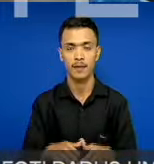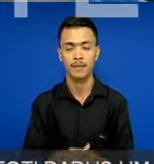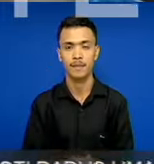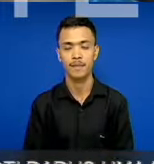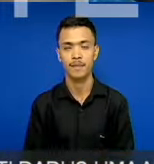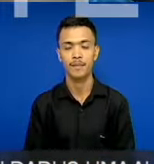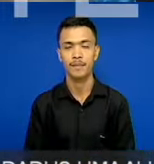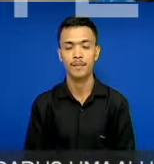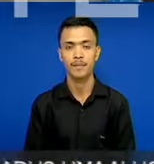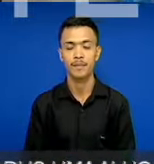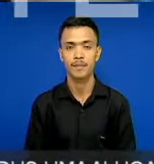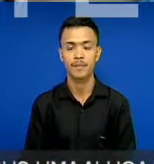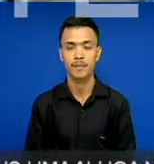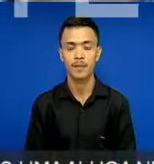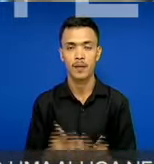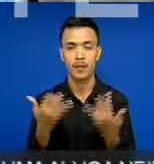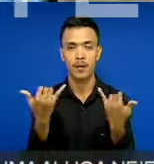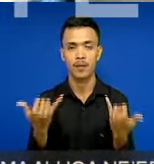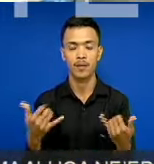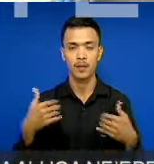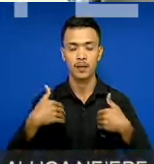bahia a porcento